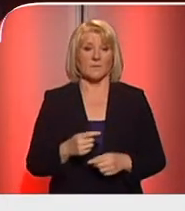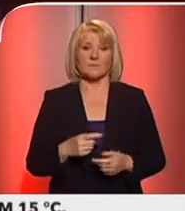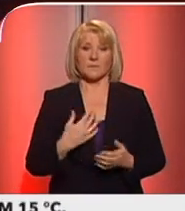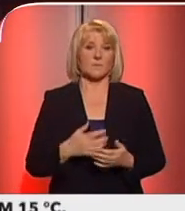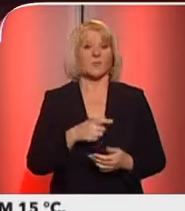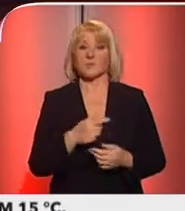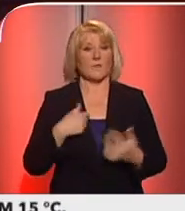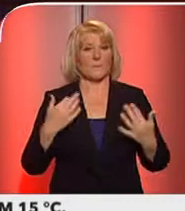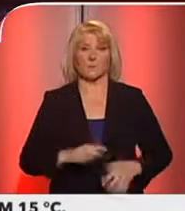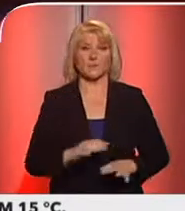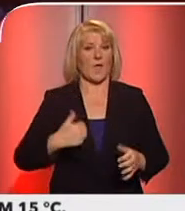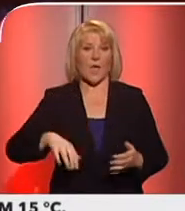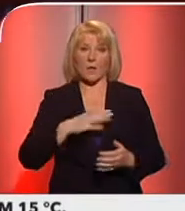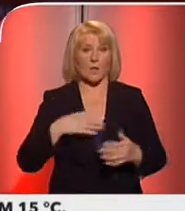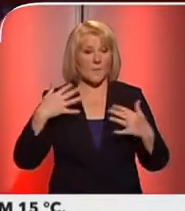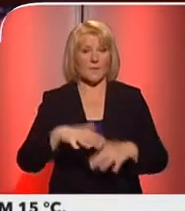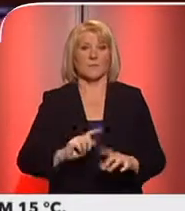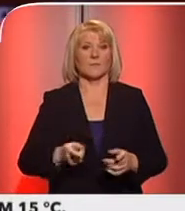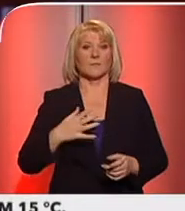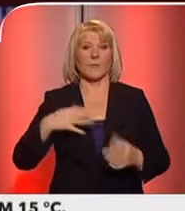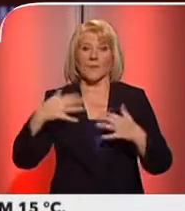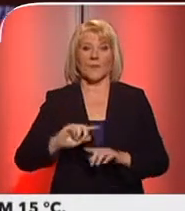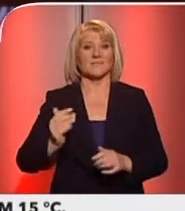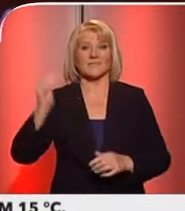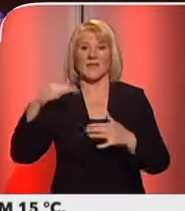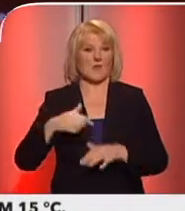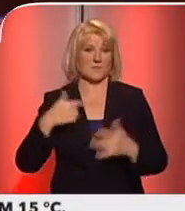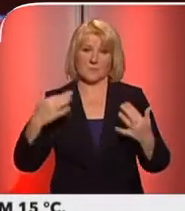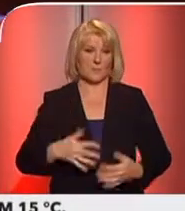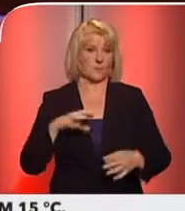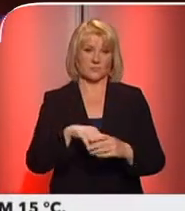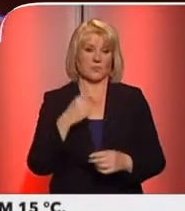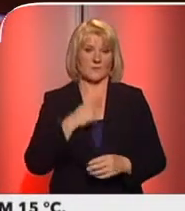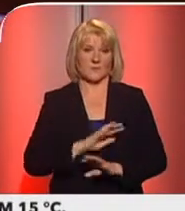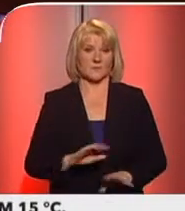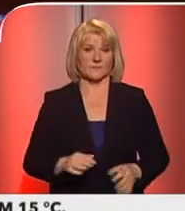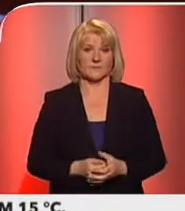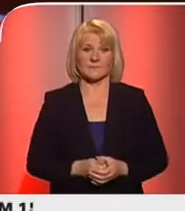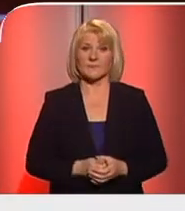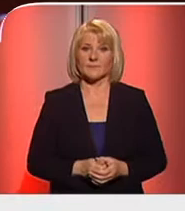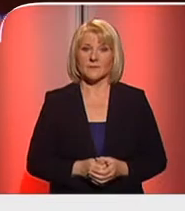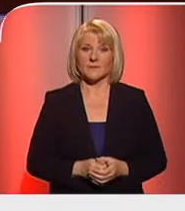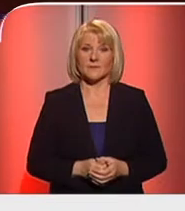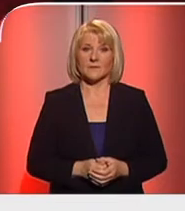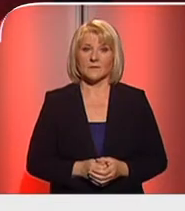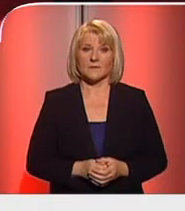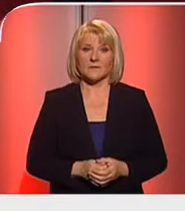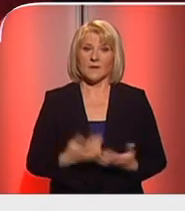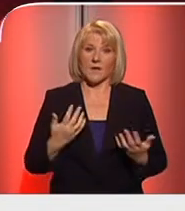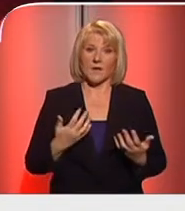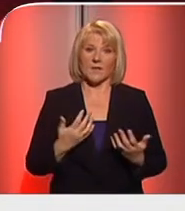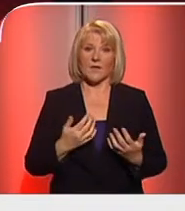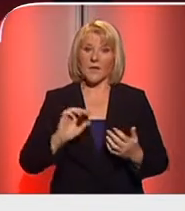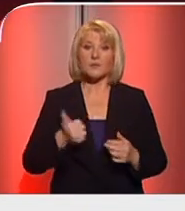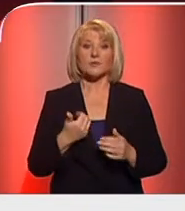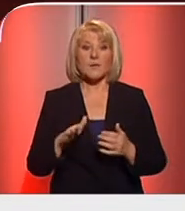do Europarlamentu, ani do poslanecké sněmovny, ani do Senátu. Což není úplně všemi směry